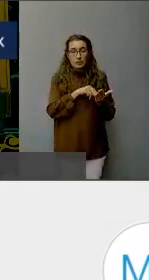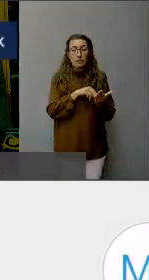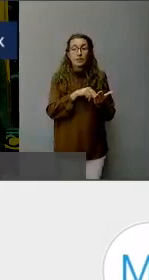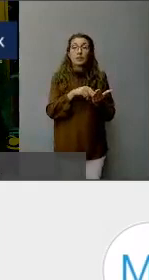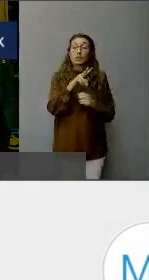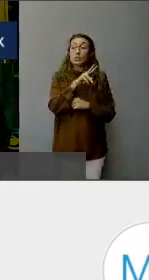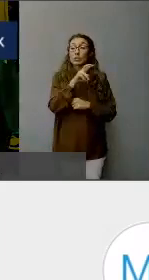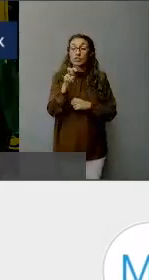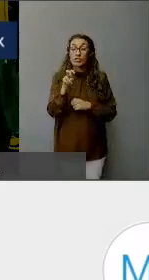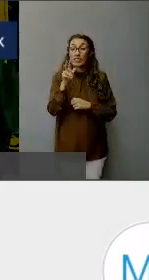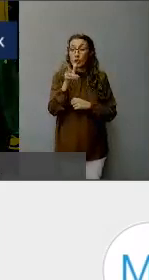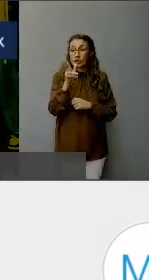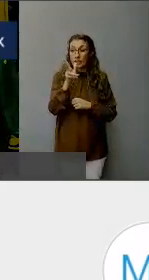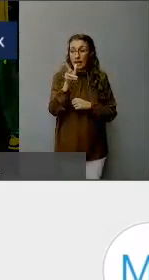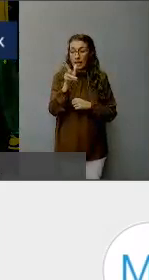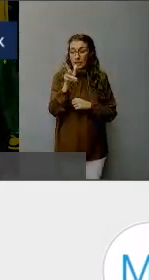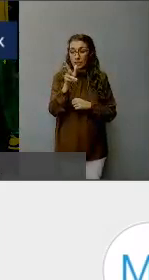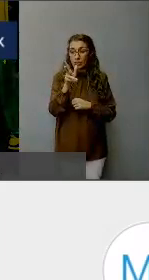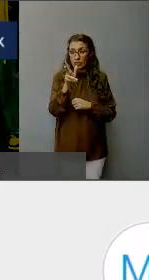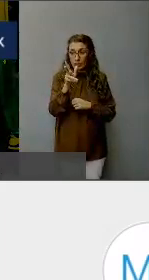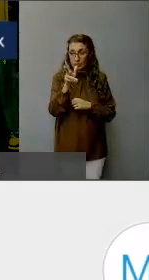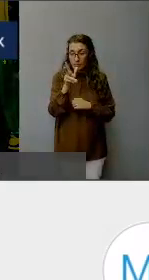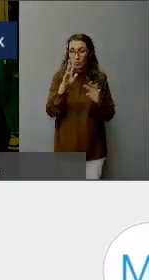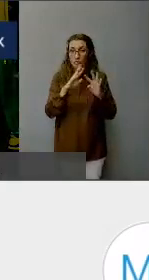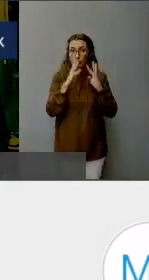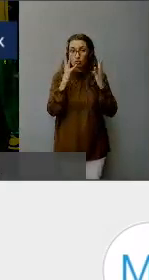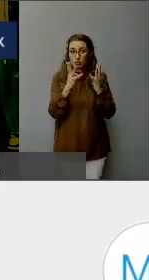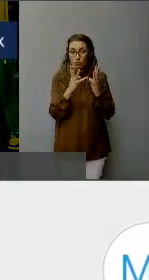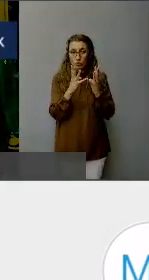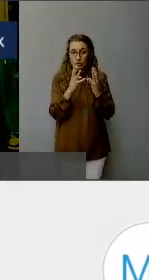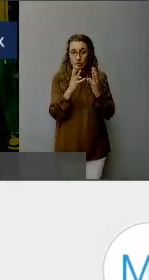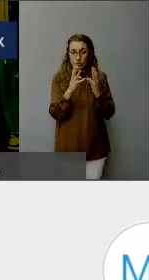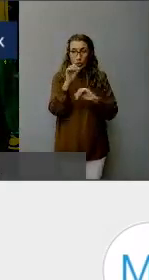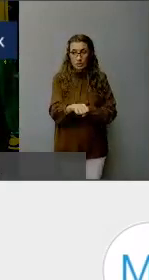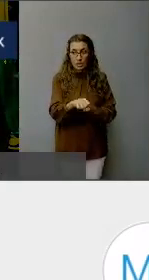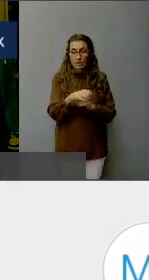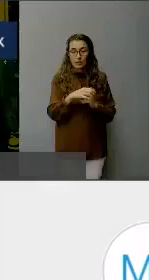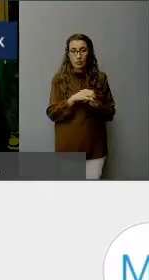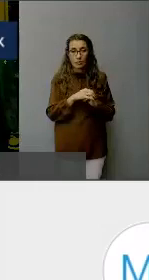213 parere della giunta è contrario